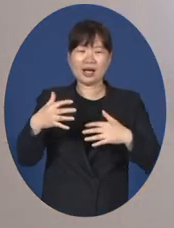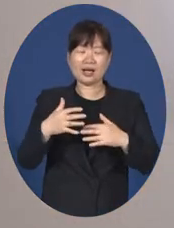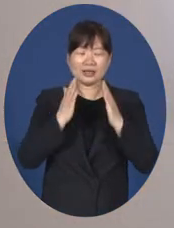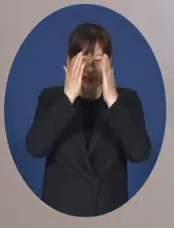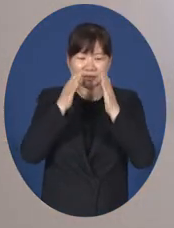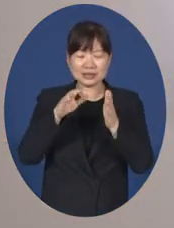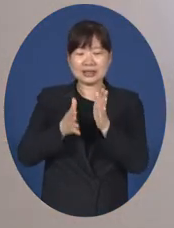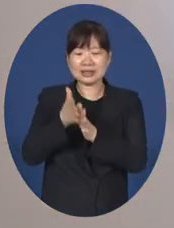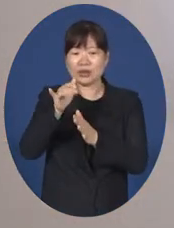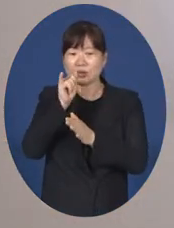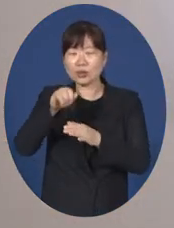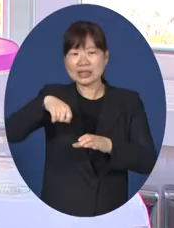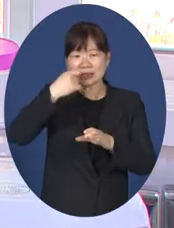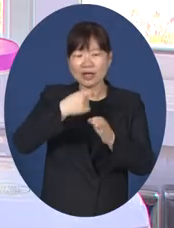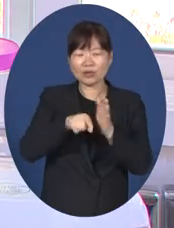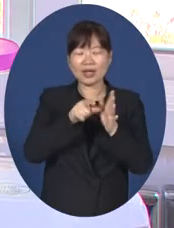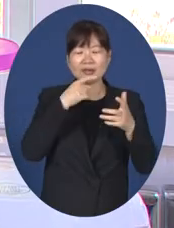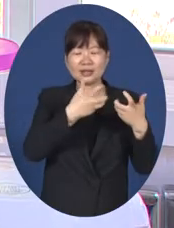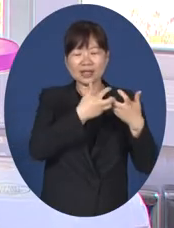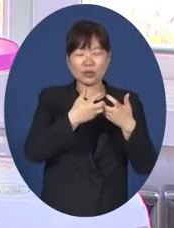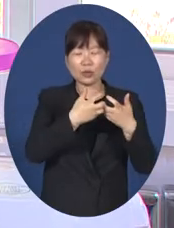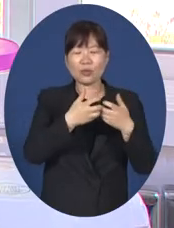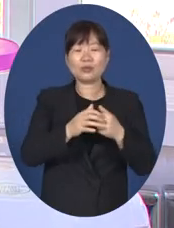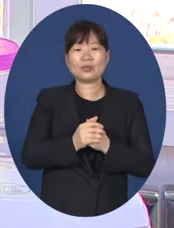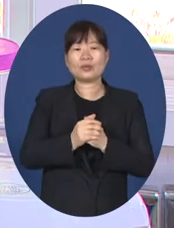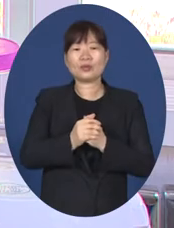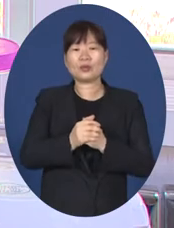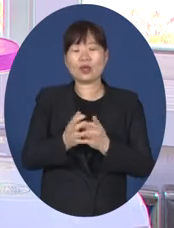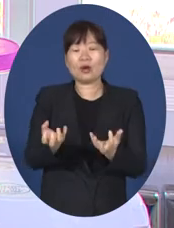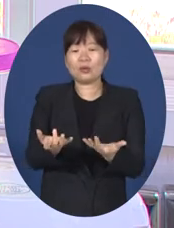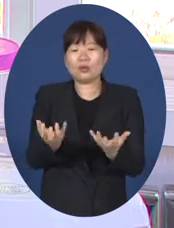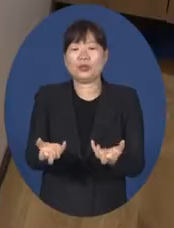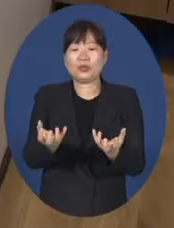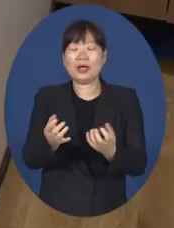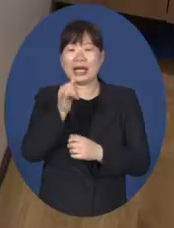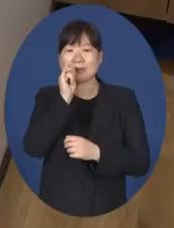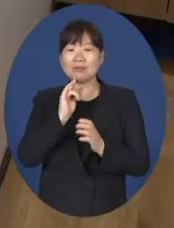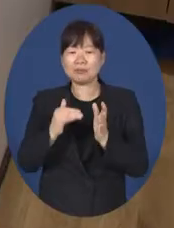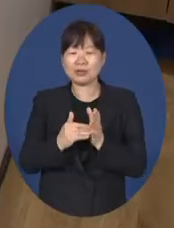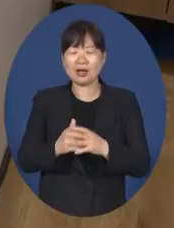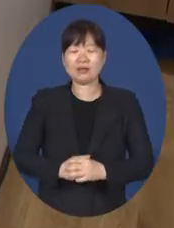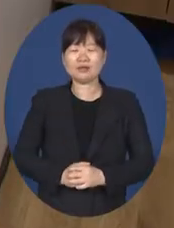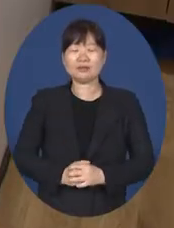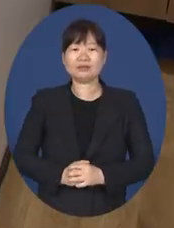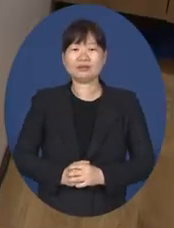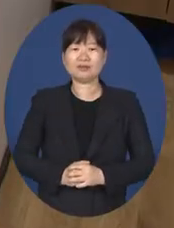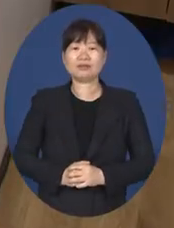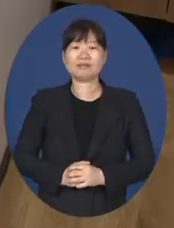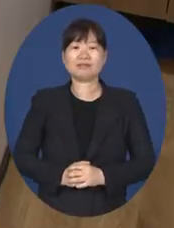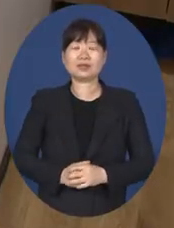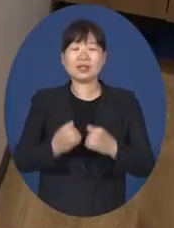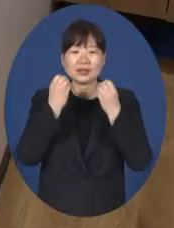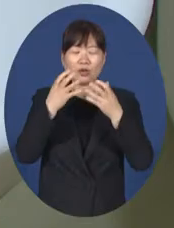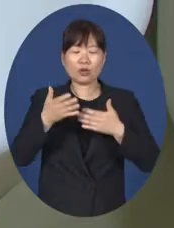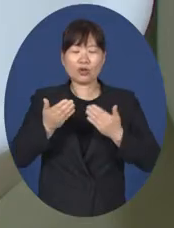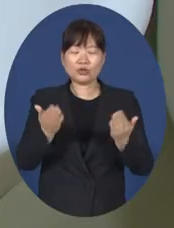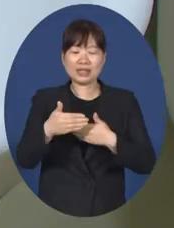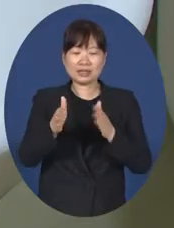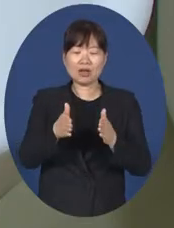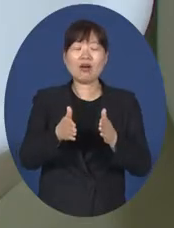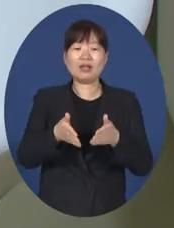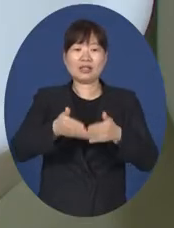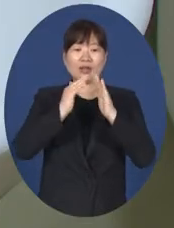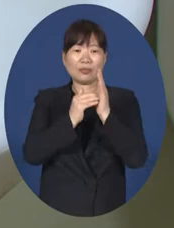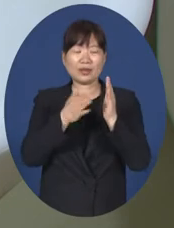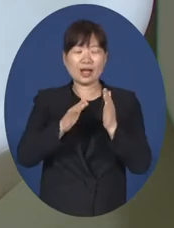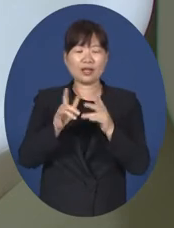갖췄고 식사를 할 수 있도록 냉장고와 전자레인지도 놓았습니다. 화단 공간을 이용해 휴게시설을 새로 만든 건데 주민들도